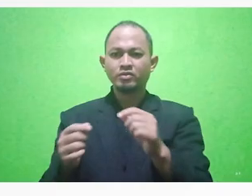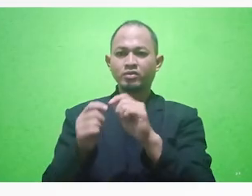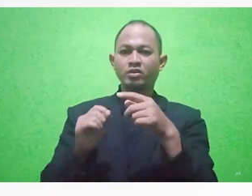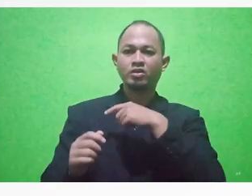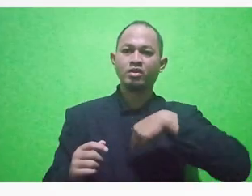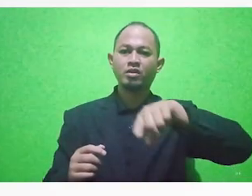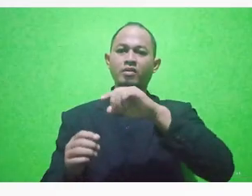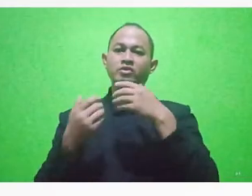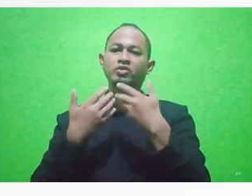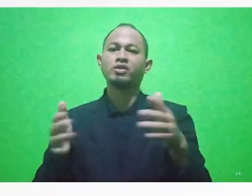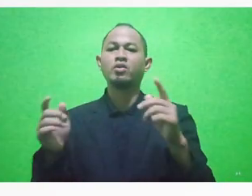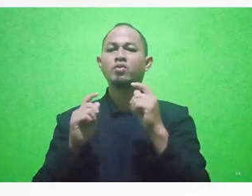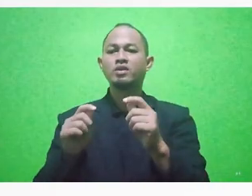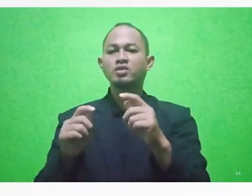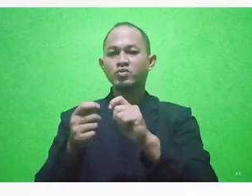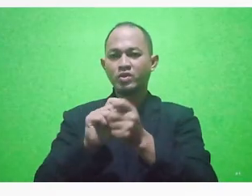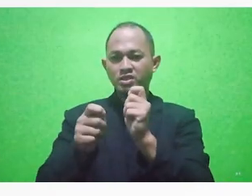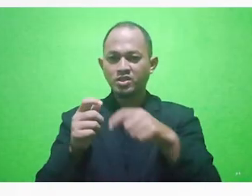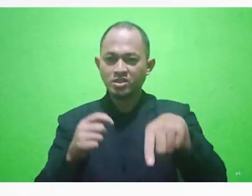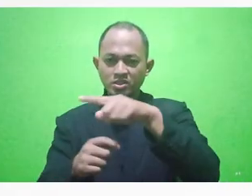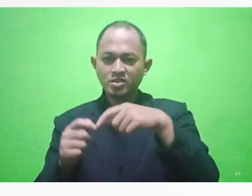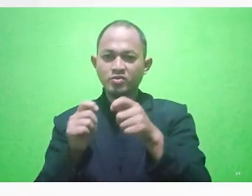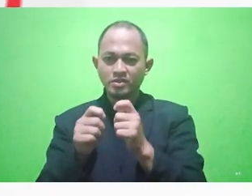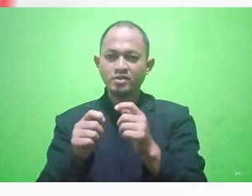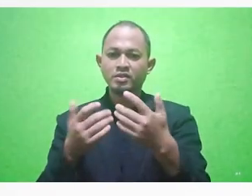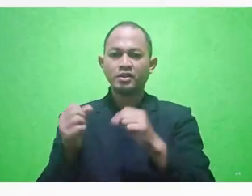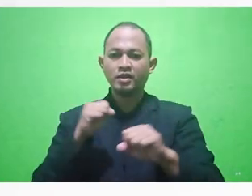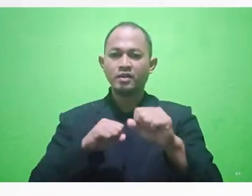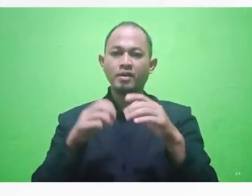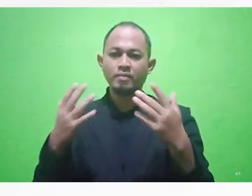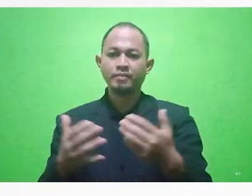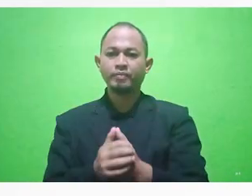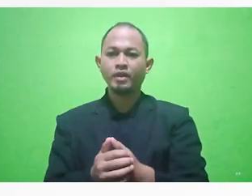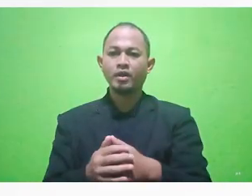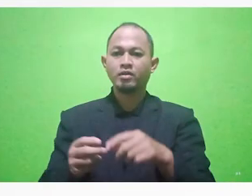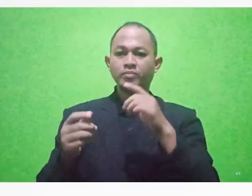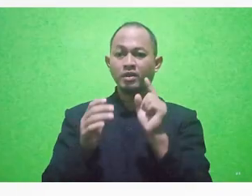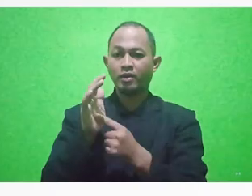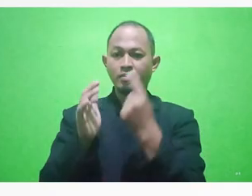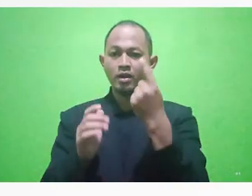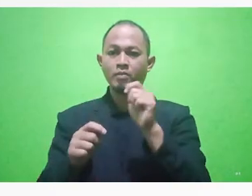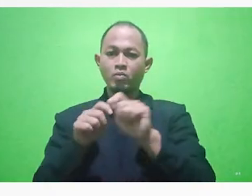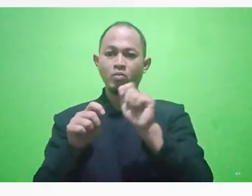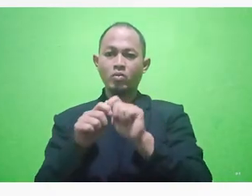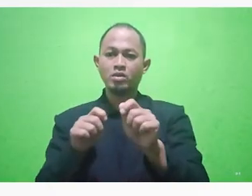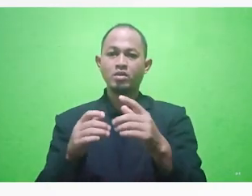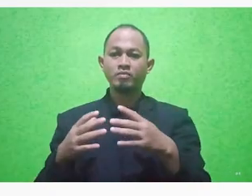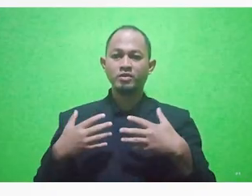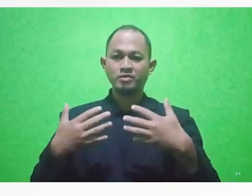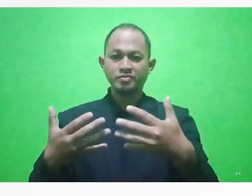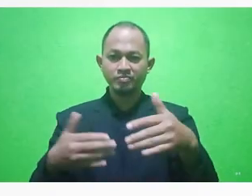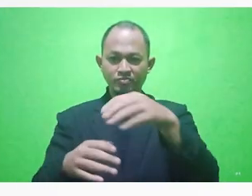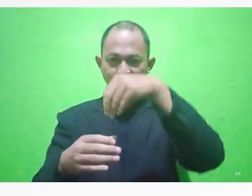saatnya kita menyelesaikan kuis. Coba sebutkan jenis kategori dari kegiatan berikut. Pertama, pembuatan biopori di halaman